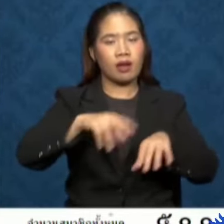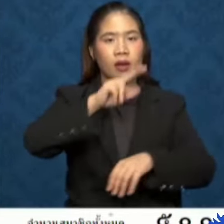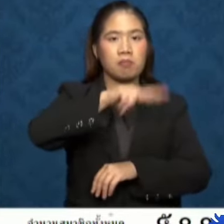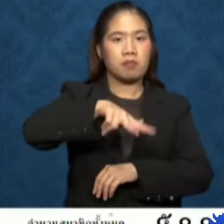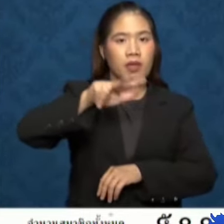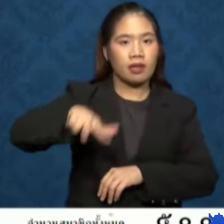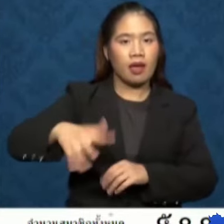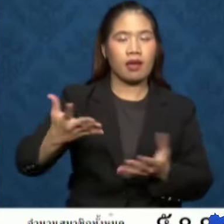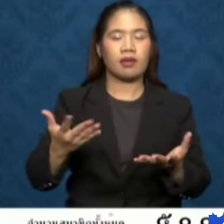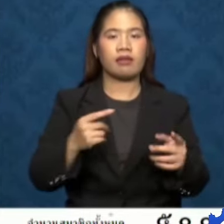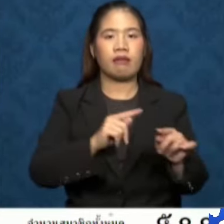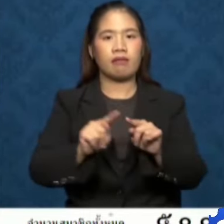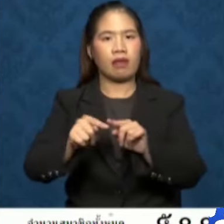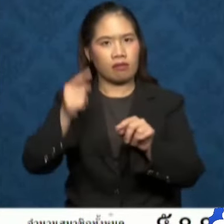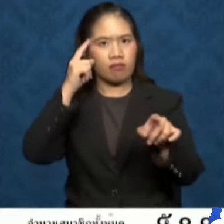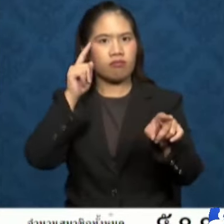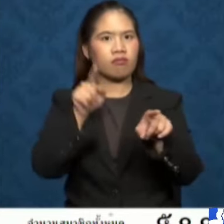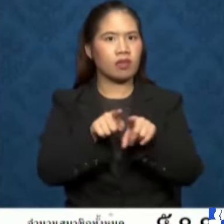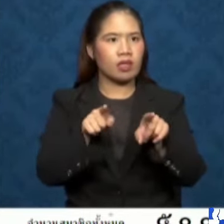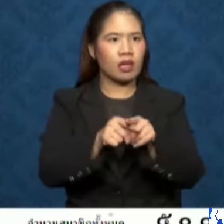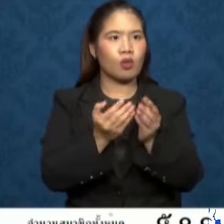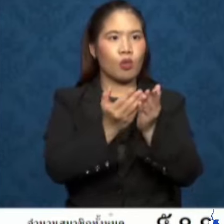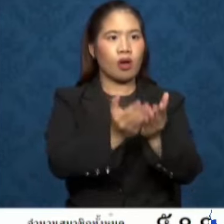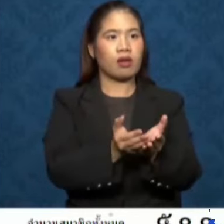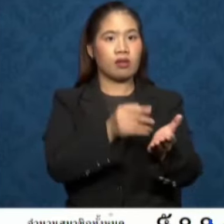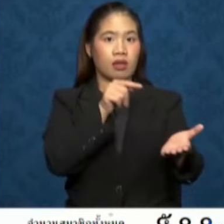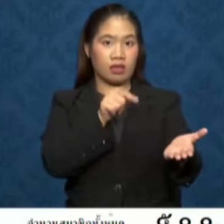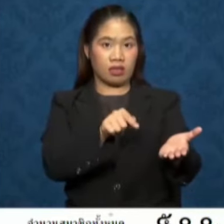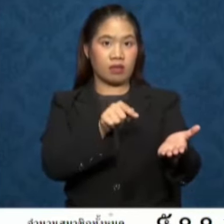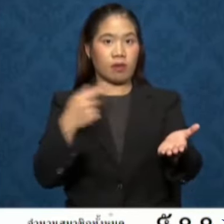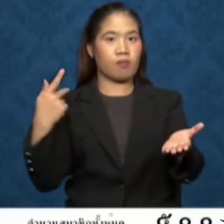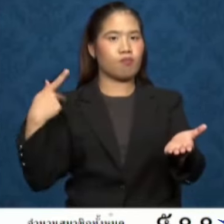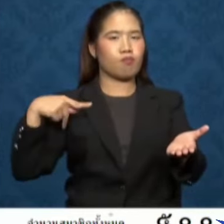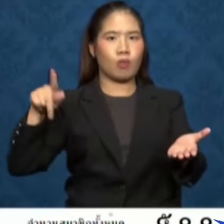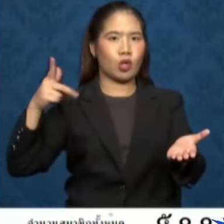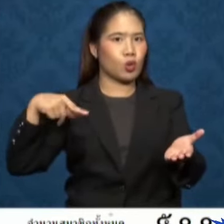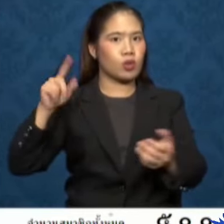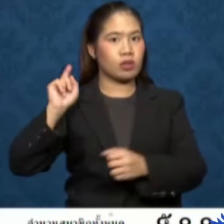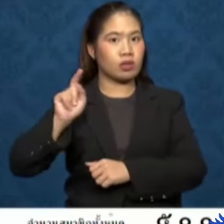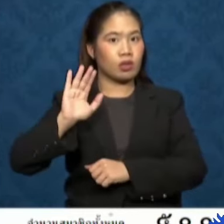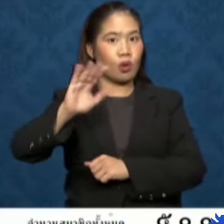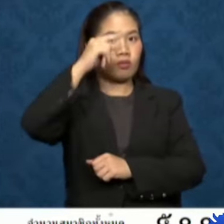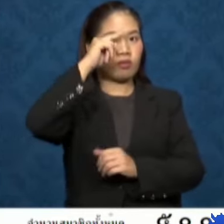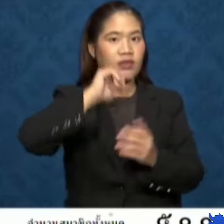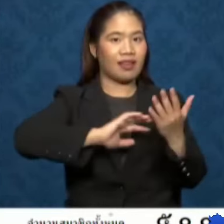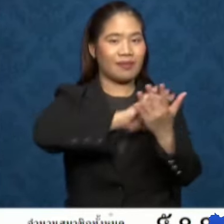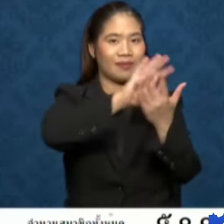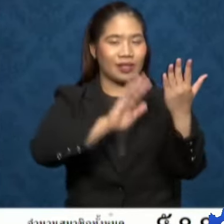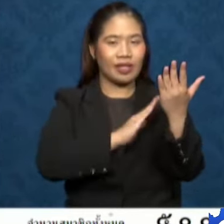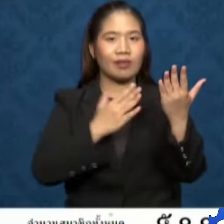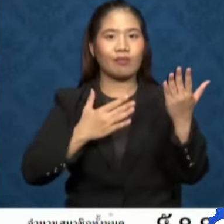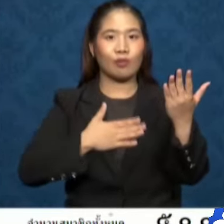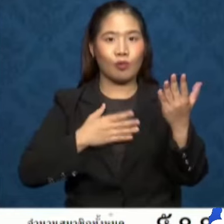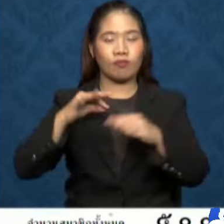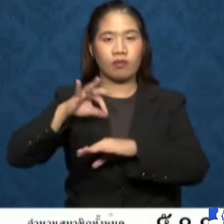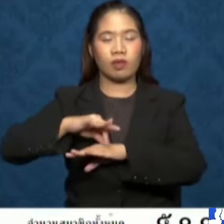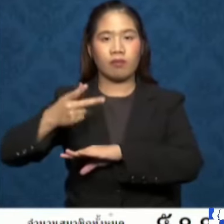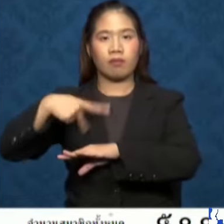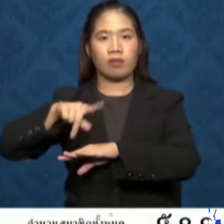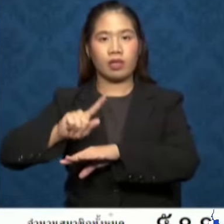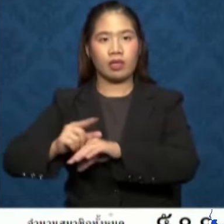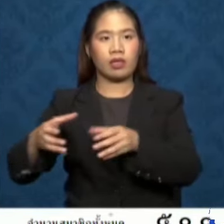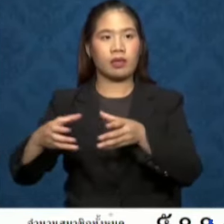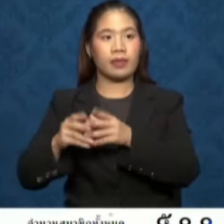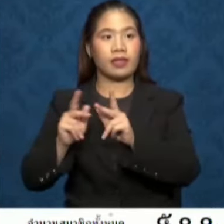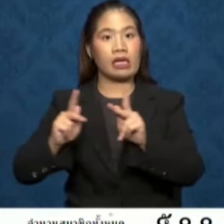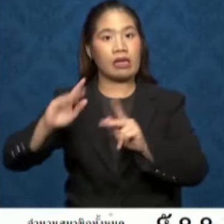ด้วยก็มีความเห็นตรงกันว่าเรือฟรีเกตลำนี้เป็นคุณุเป็นคุณูปการอย่างใหญ่หลวงของประเทศผมในฐานะประธานกรรมาธิการทหาร